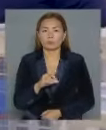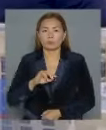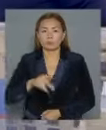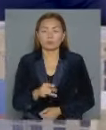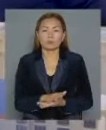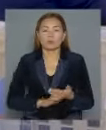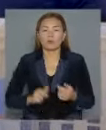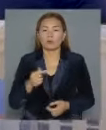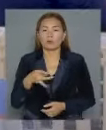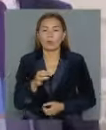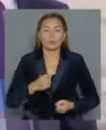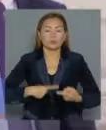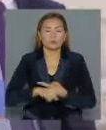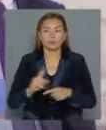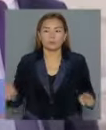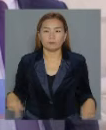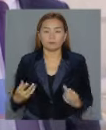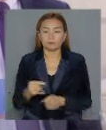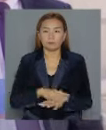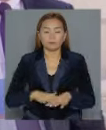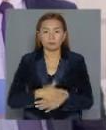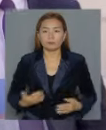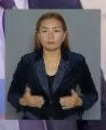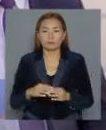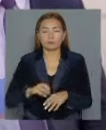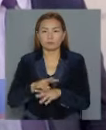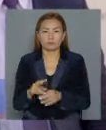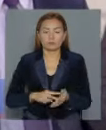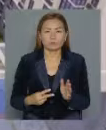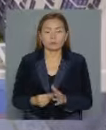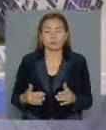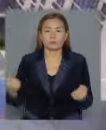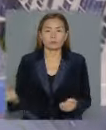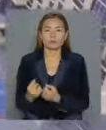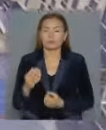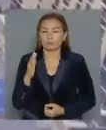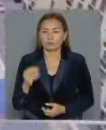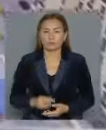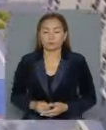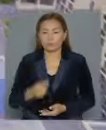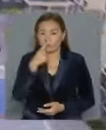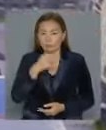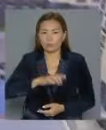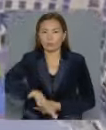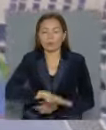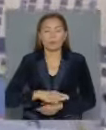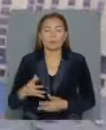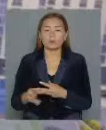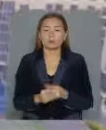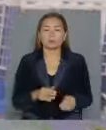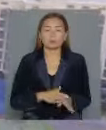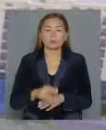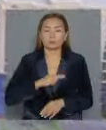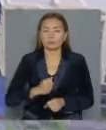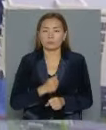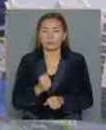сонымен қатар агроөнеркәсіп кешенін дамыту және халықты тұрғын үймен қамту бойынша қаржылық қолдау көрсетіп келеді. Биыл облыс әкімдігімен бірлесіп жүзеге